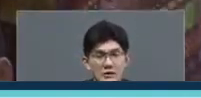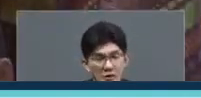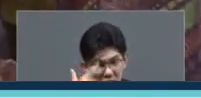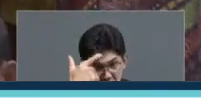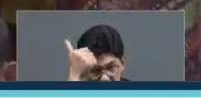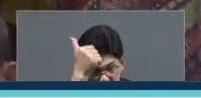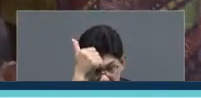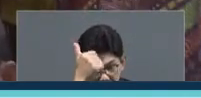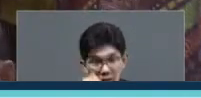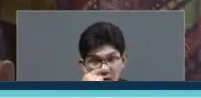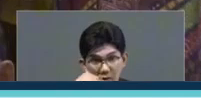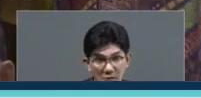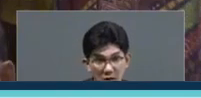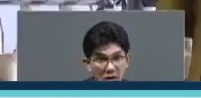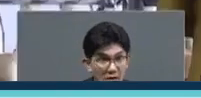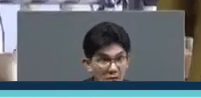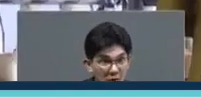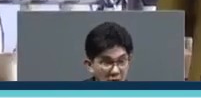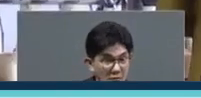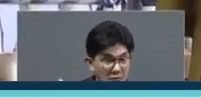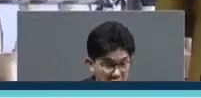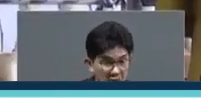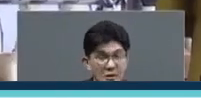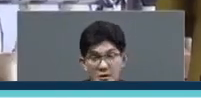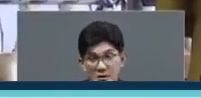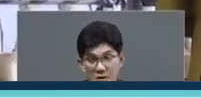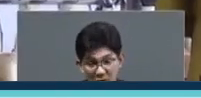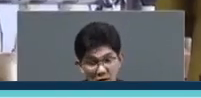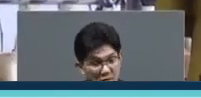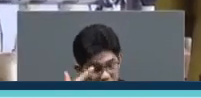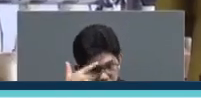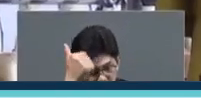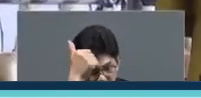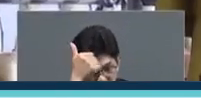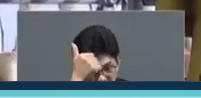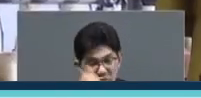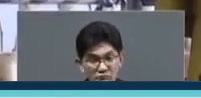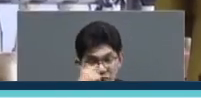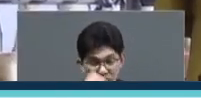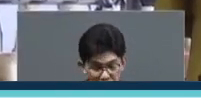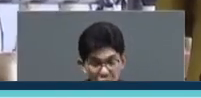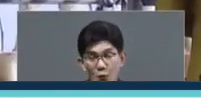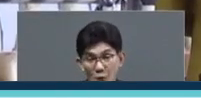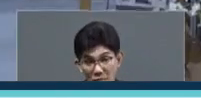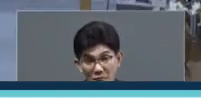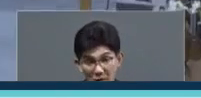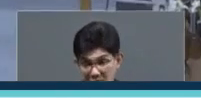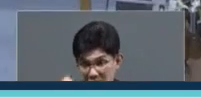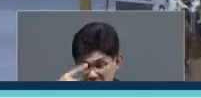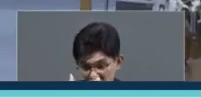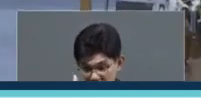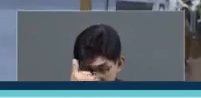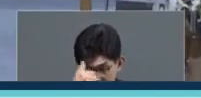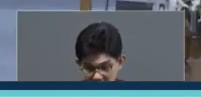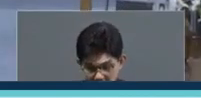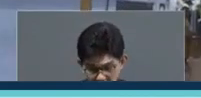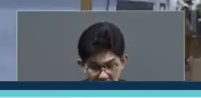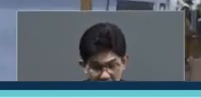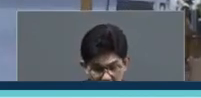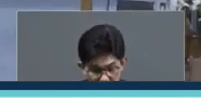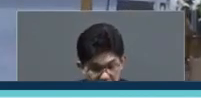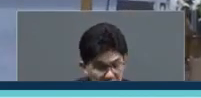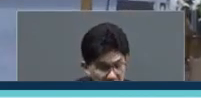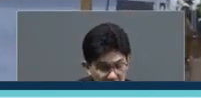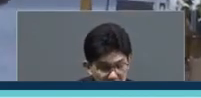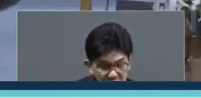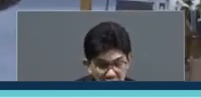ข้ากับยุคสมัยใหม ่ที่มาเขาเป็นงานของสมเด็จพระนางเจ้าด้วยก็ชอบงานท่านก็มาทุกครั้งที่ท่านจั